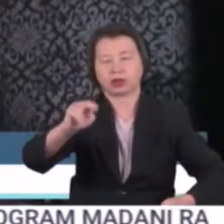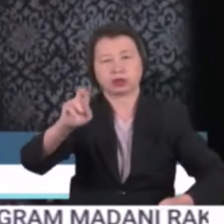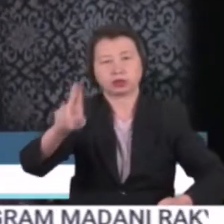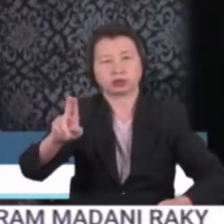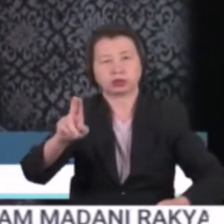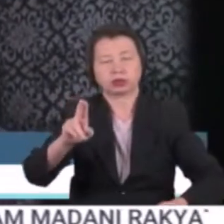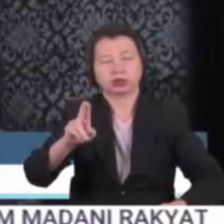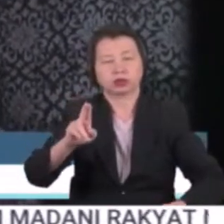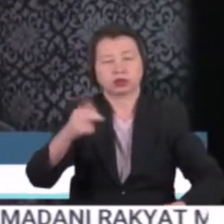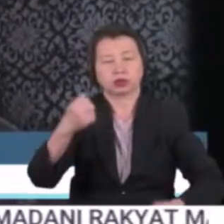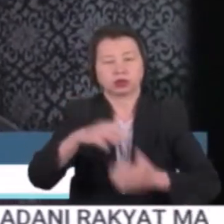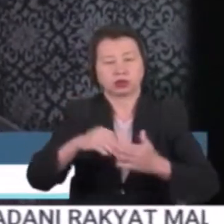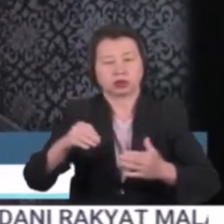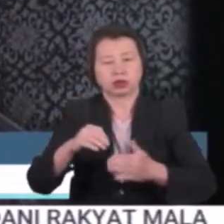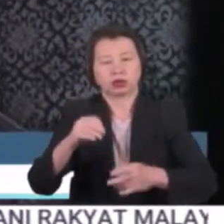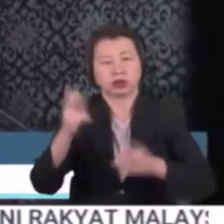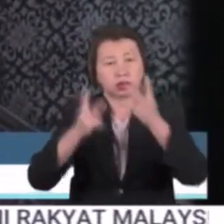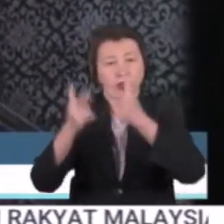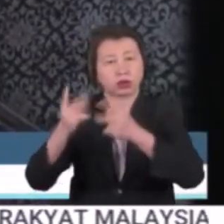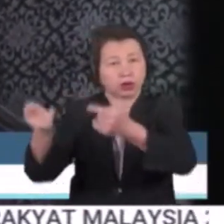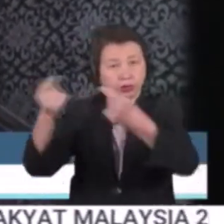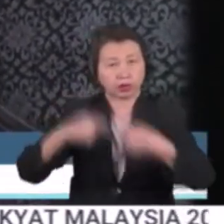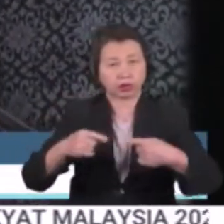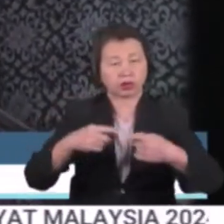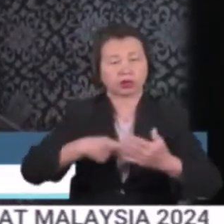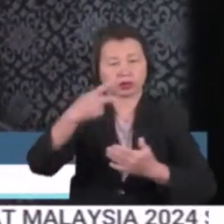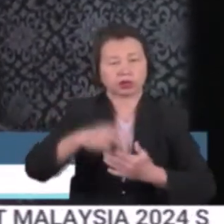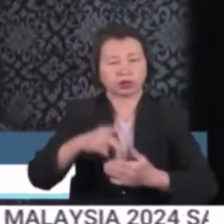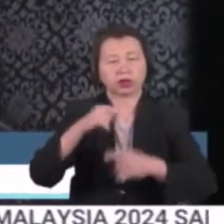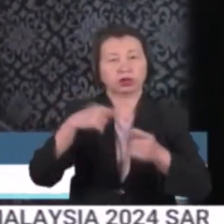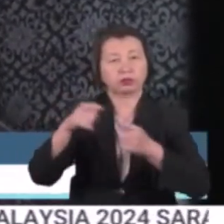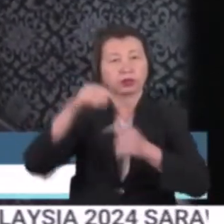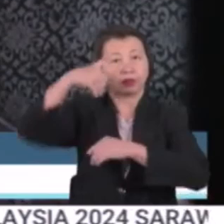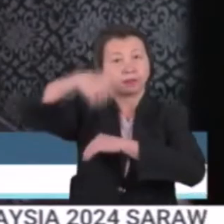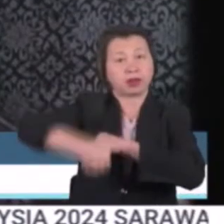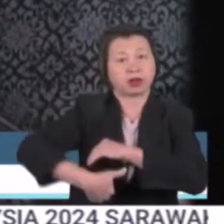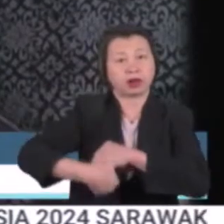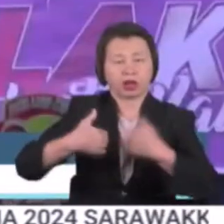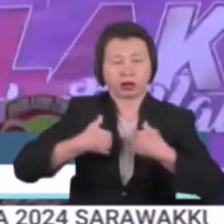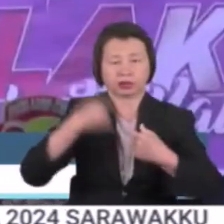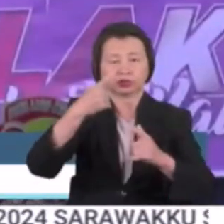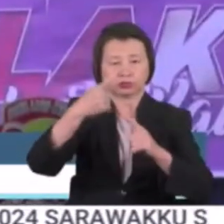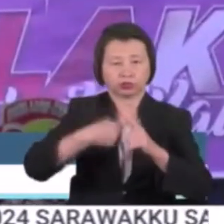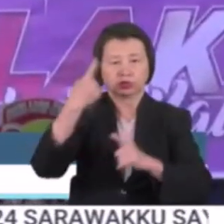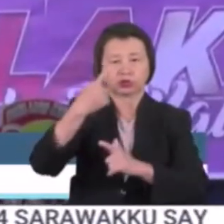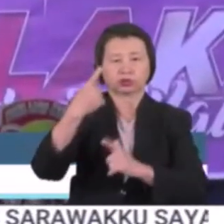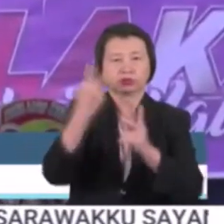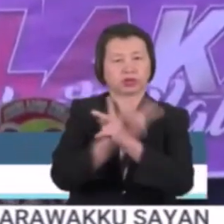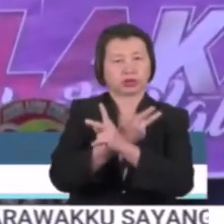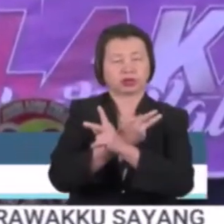kepada pengunjung dan pelancong yang datang ke Melaka dalam program Bila Larut Malam yang diadakan sebulan sekali.